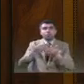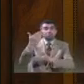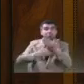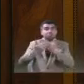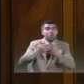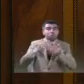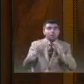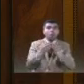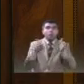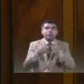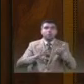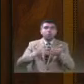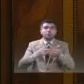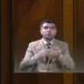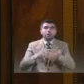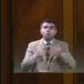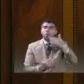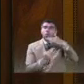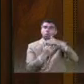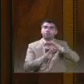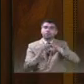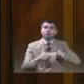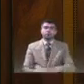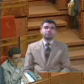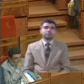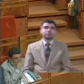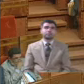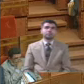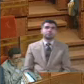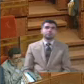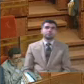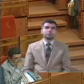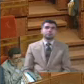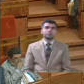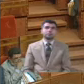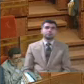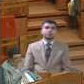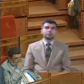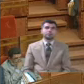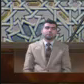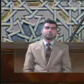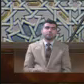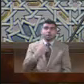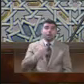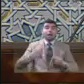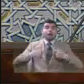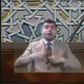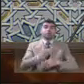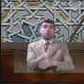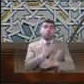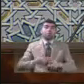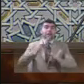طاقة نطاقها في إطار تفعيل. شكرا، انتهى الوقت. الكلمة للسيد رئيس